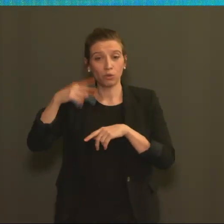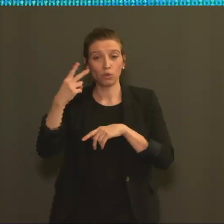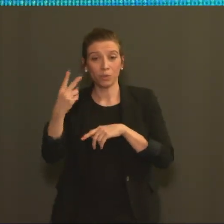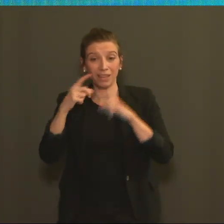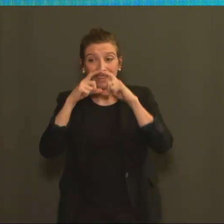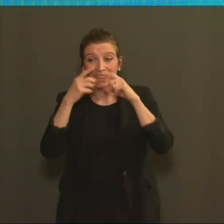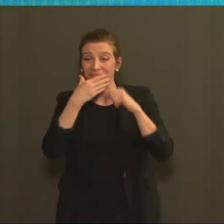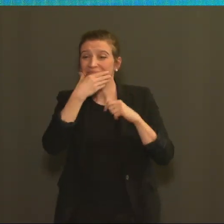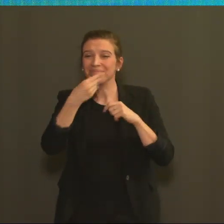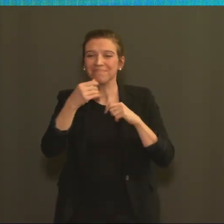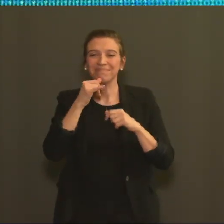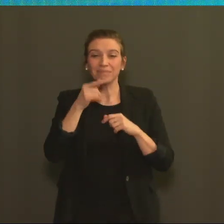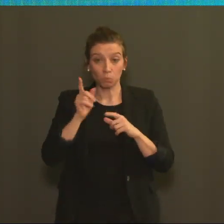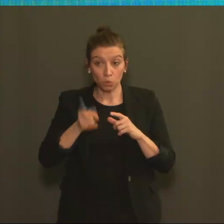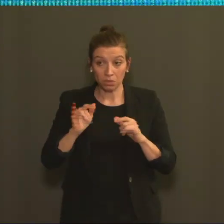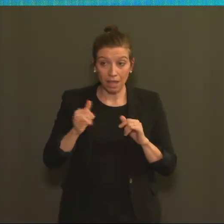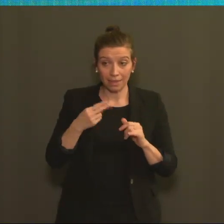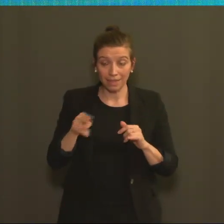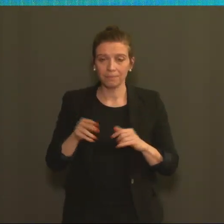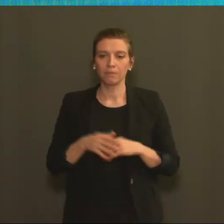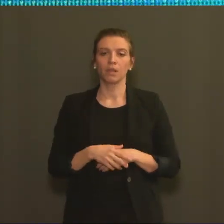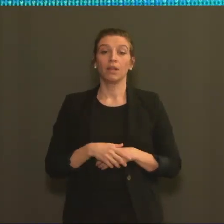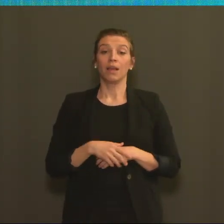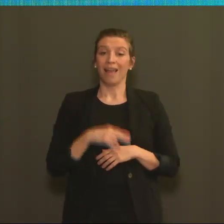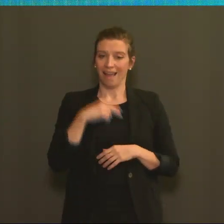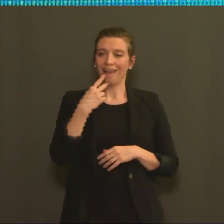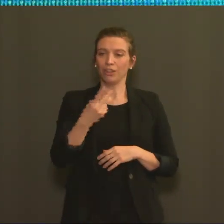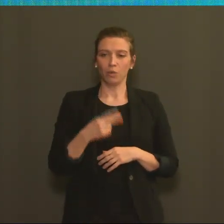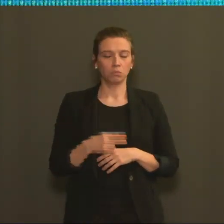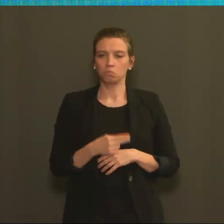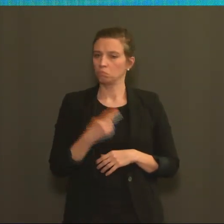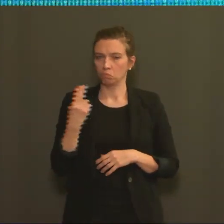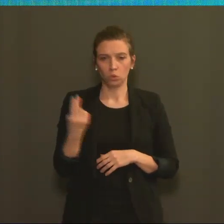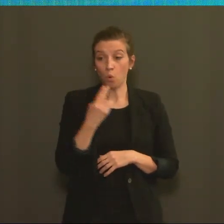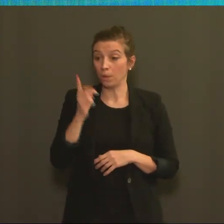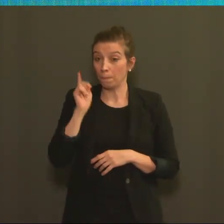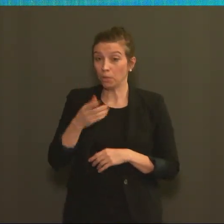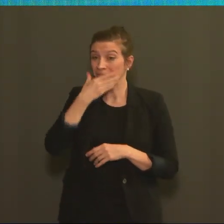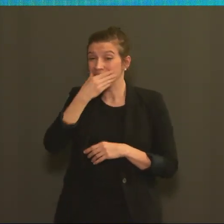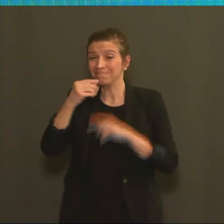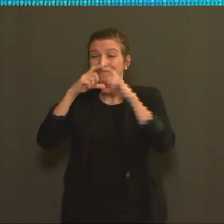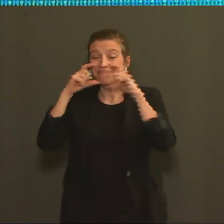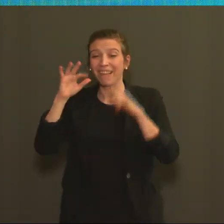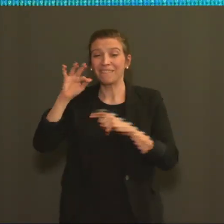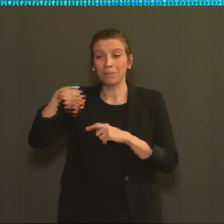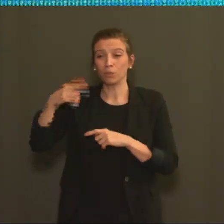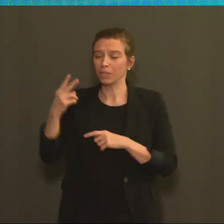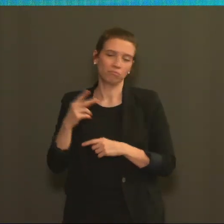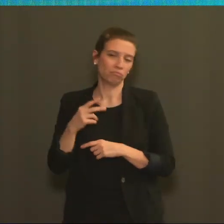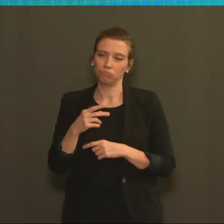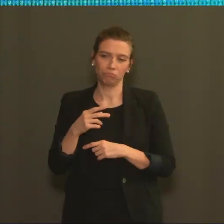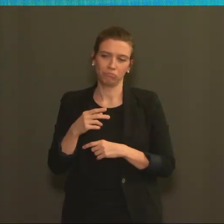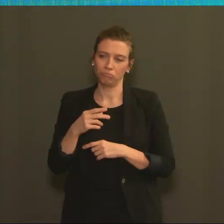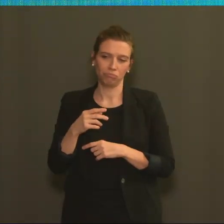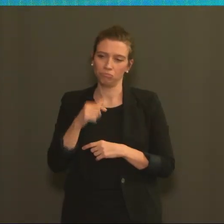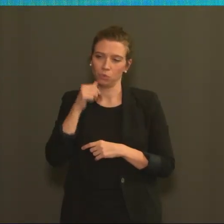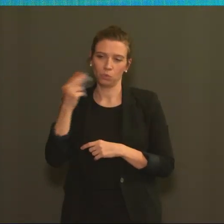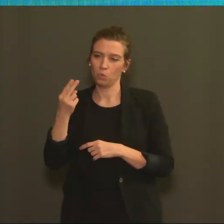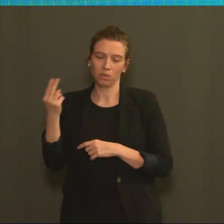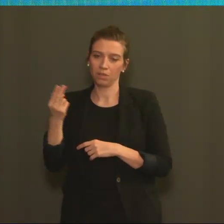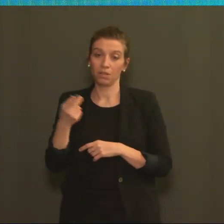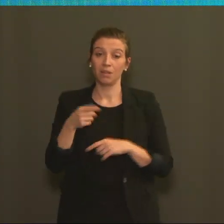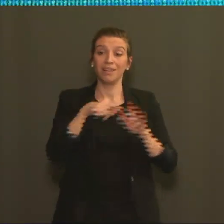in de te volgen maatregelen in functie van de variant dus de keuze van het masker wordt niet bepaald door de variant